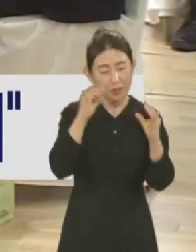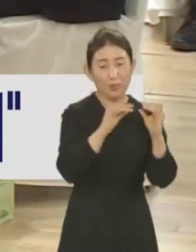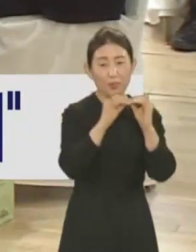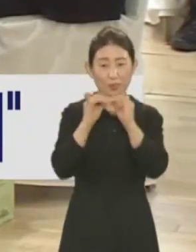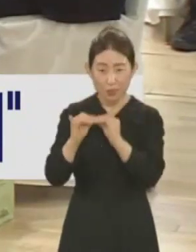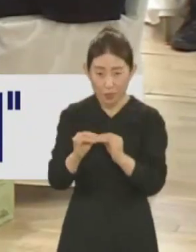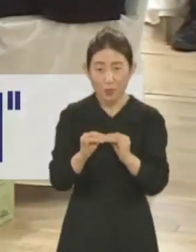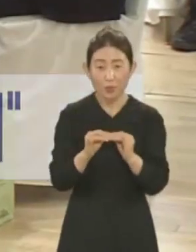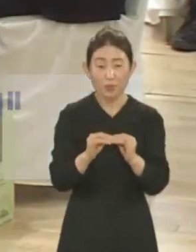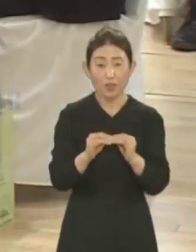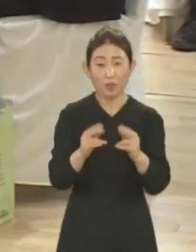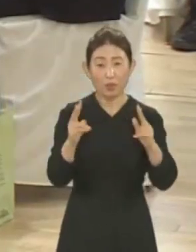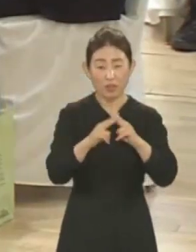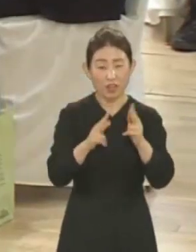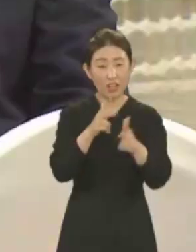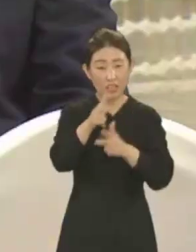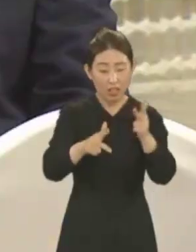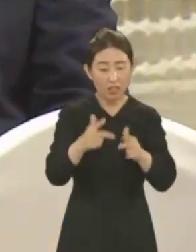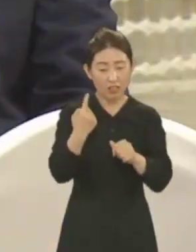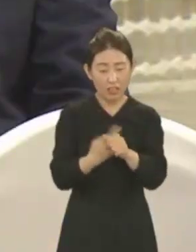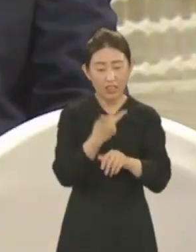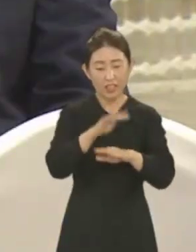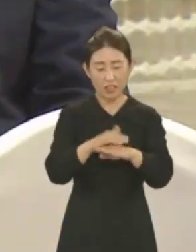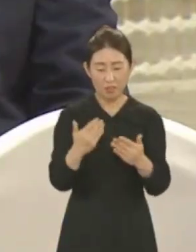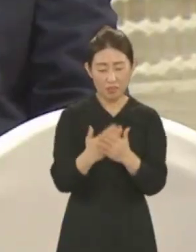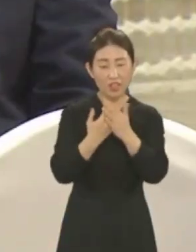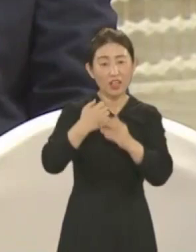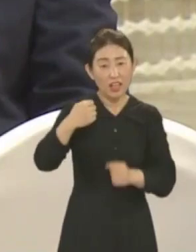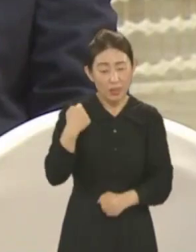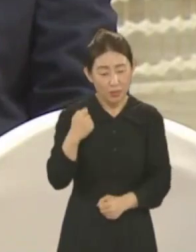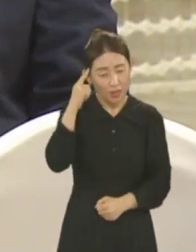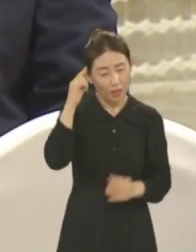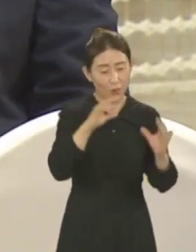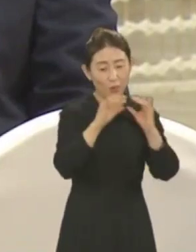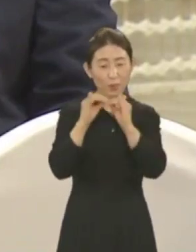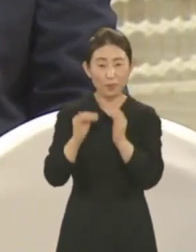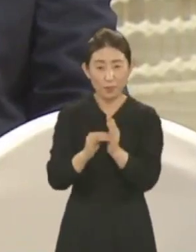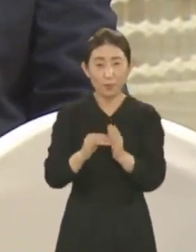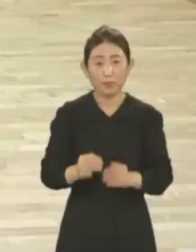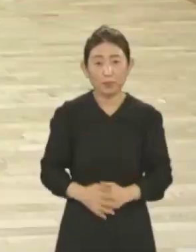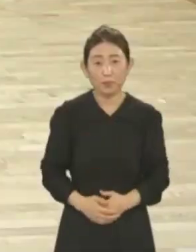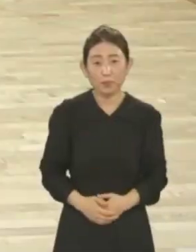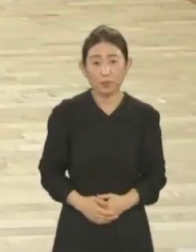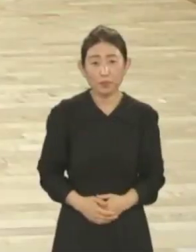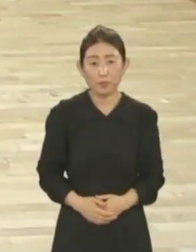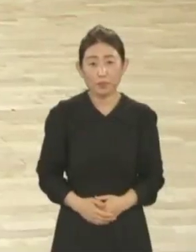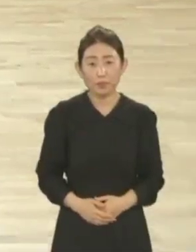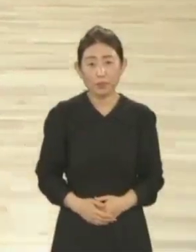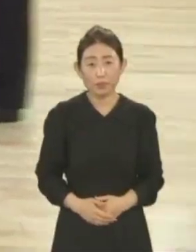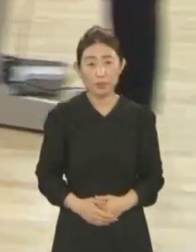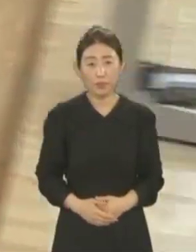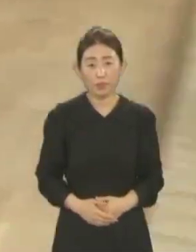반도체 산업이 지역에 성장동력이 될 것이라는데 의견을 같이 했습니다